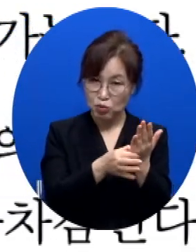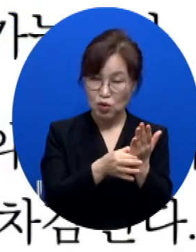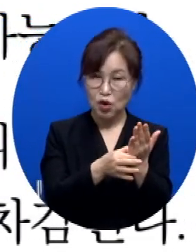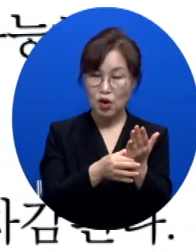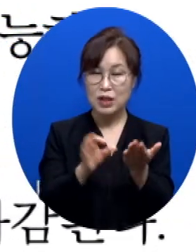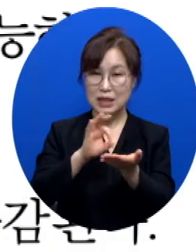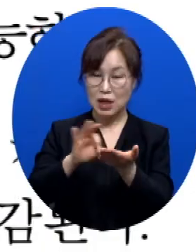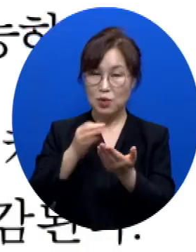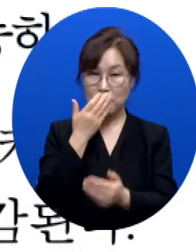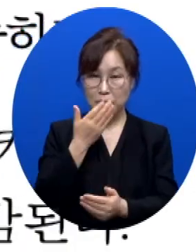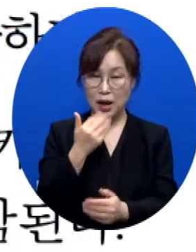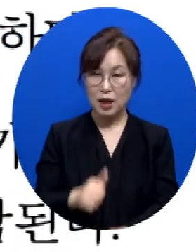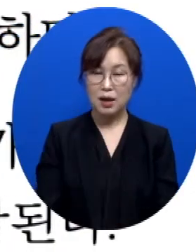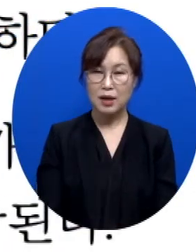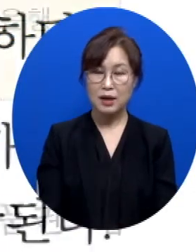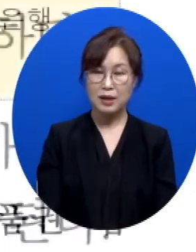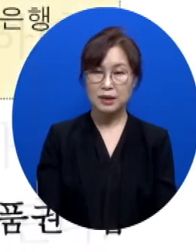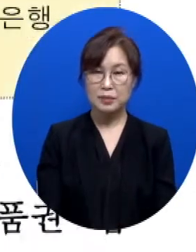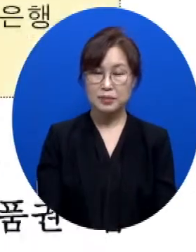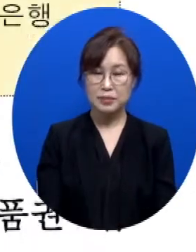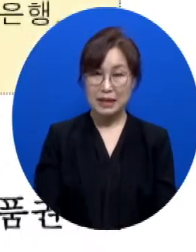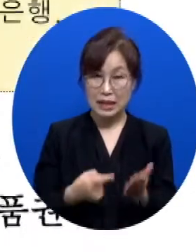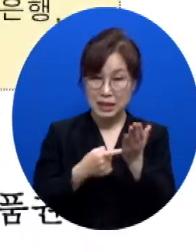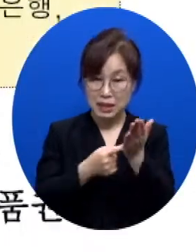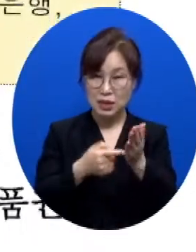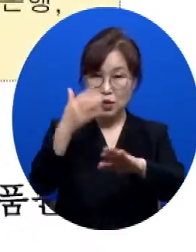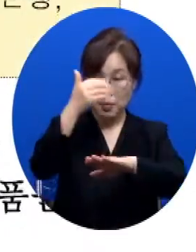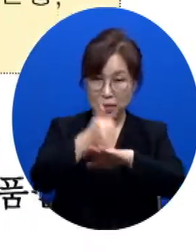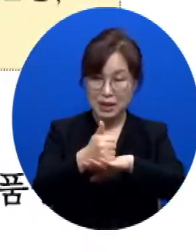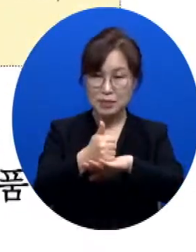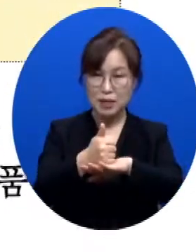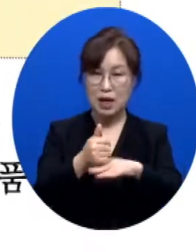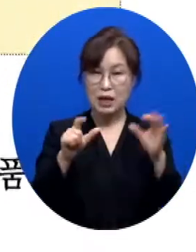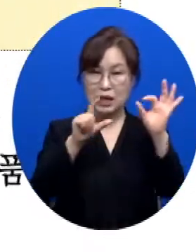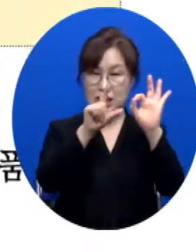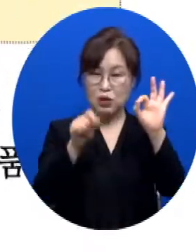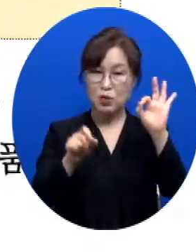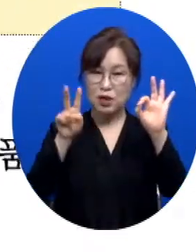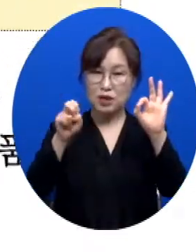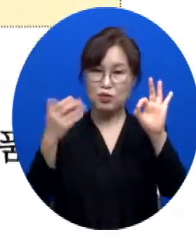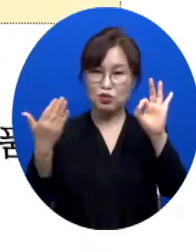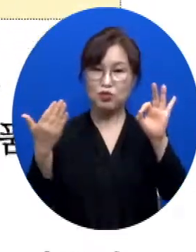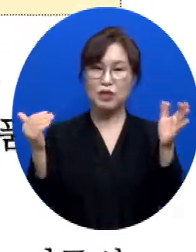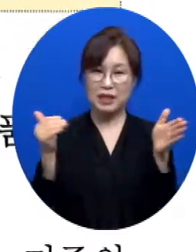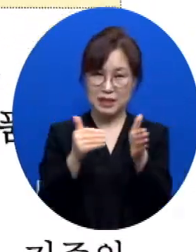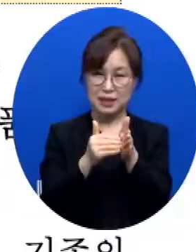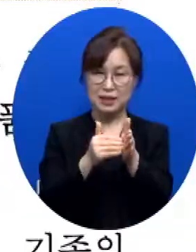있습니다. 코로나 국민지원금 신청 마감일은 오는 10월 29일까지입니다.